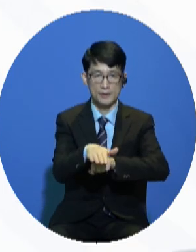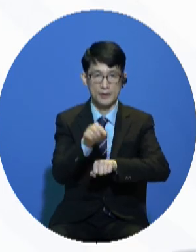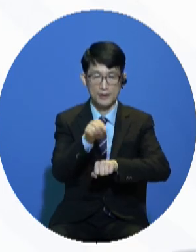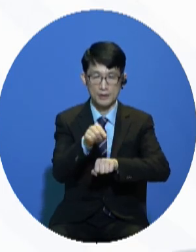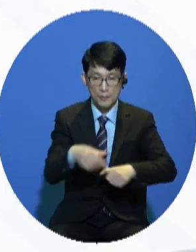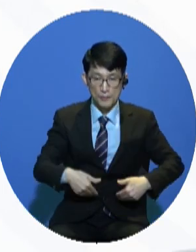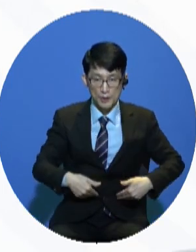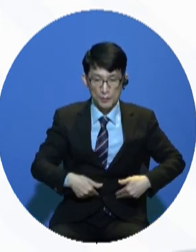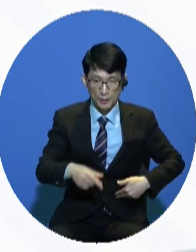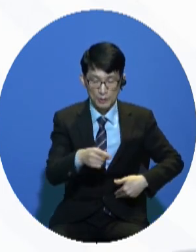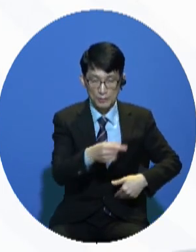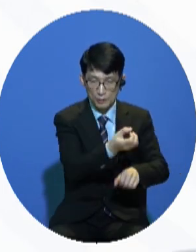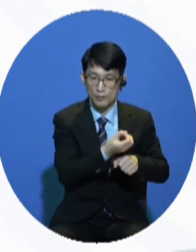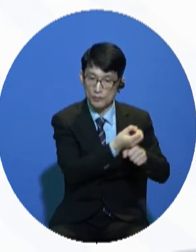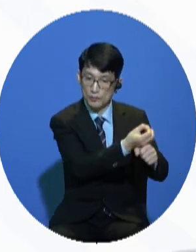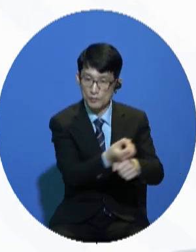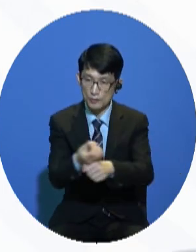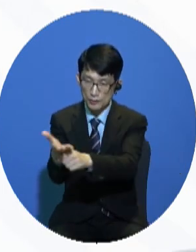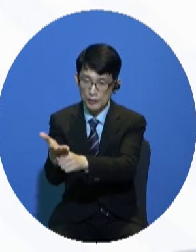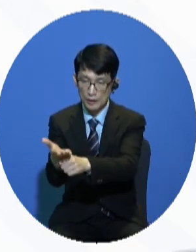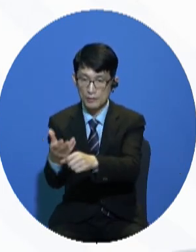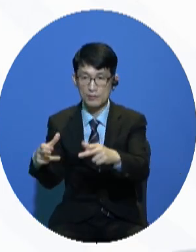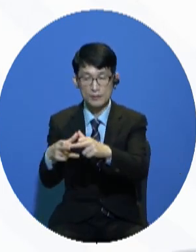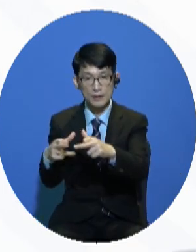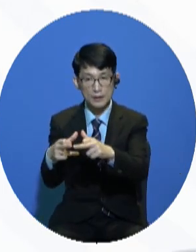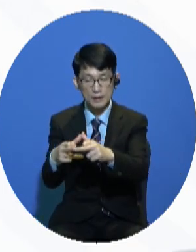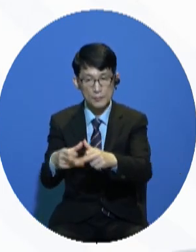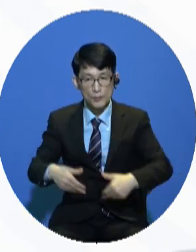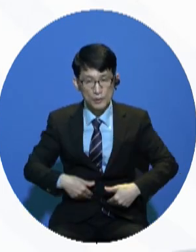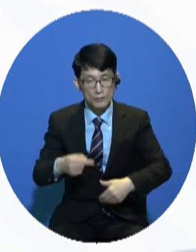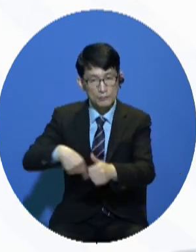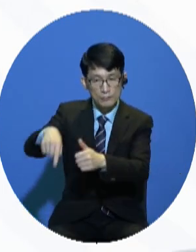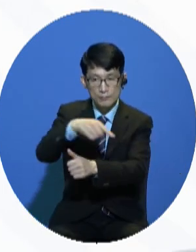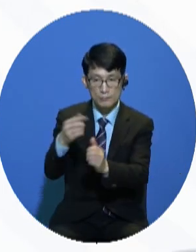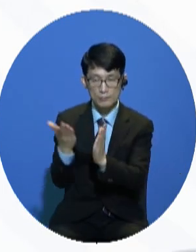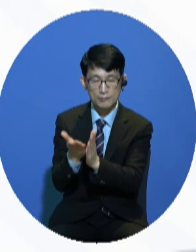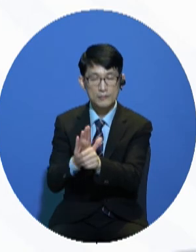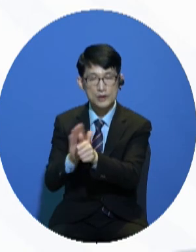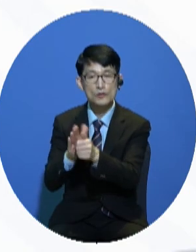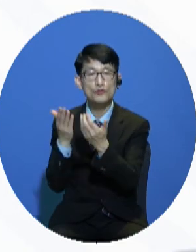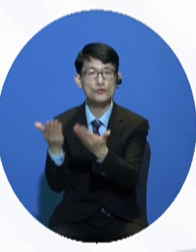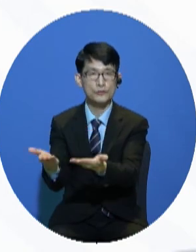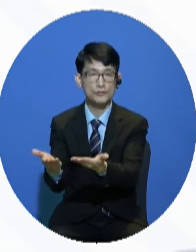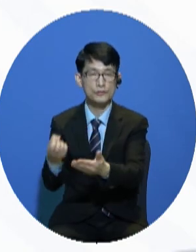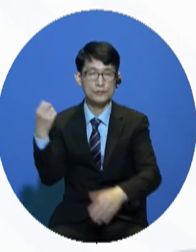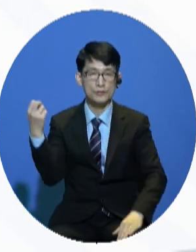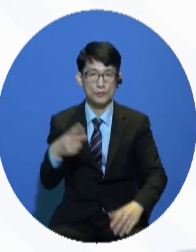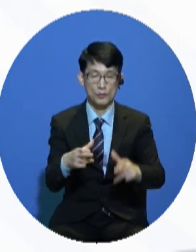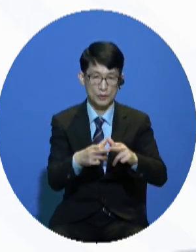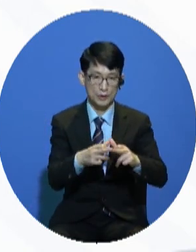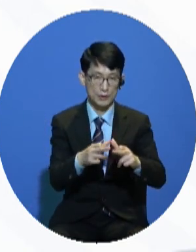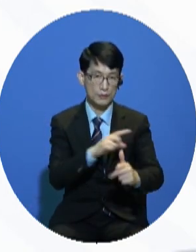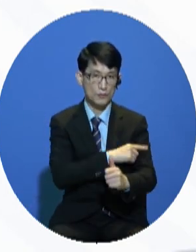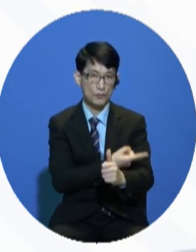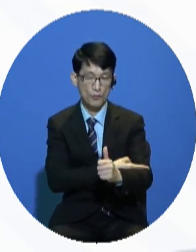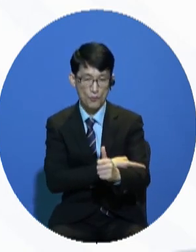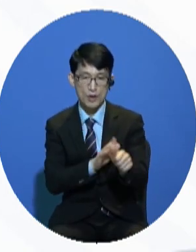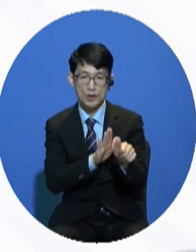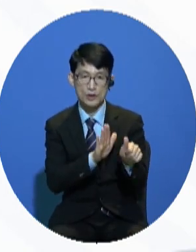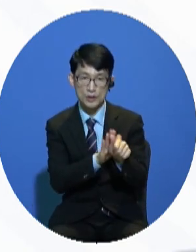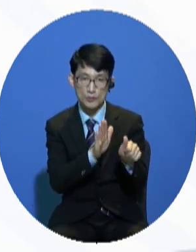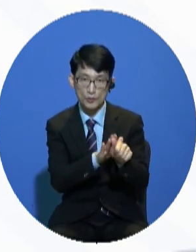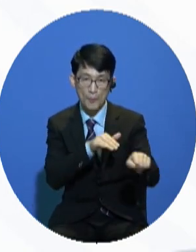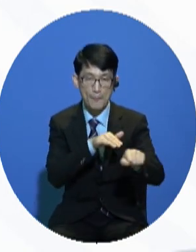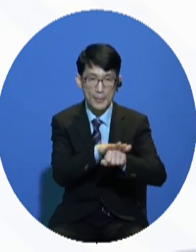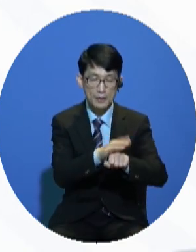필요한 서비스를 필요한 만큼 지원하는 공적 서비스 전달을 실현하는 그런 체계를 만드는 것, 또 장애인 권익 옹호 체계를 더